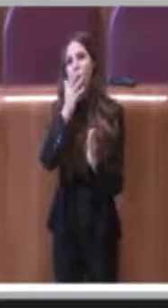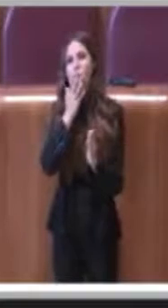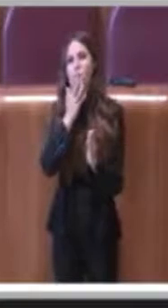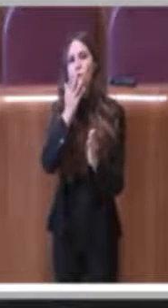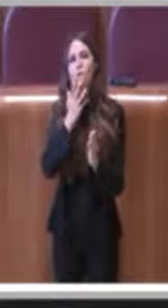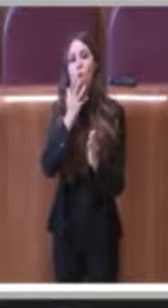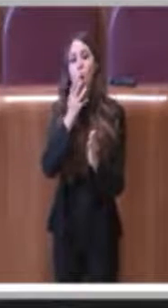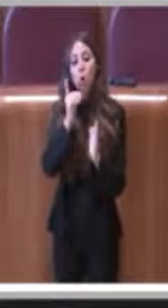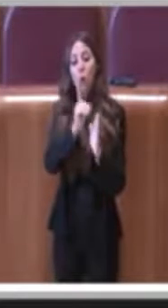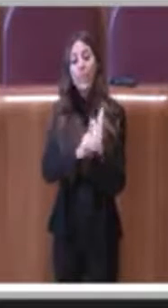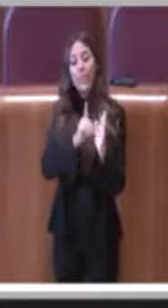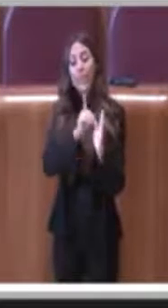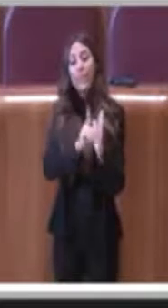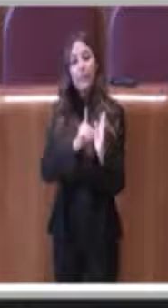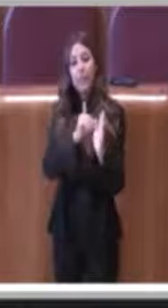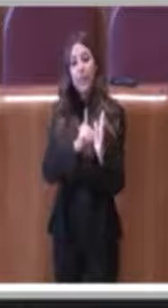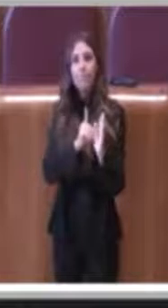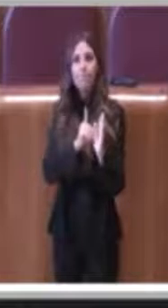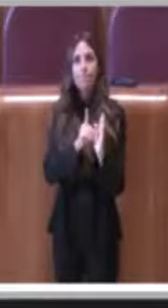questa delibera